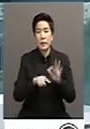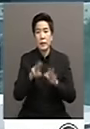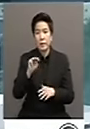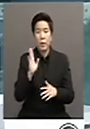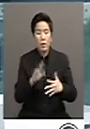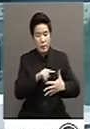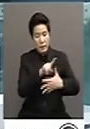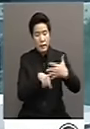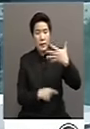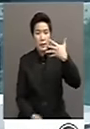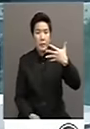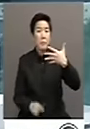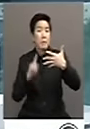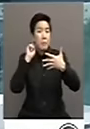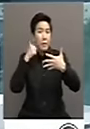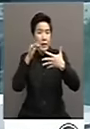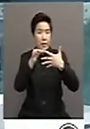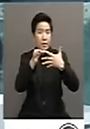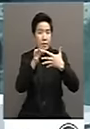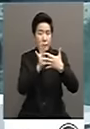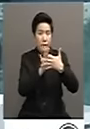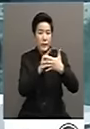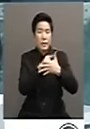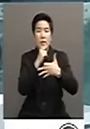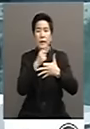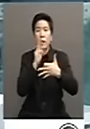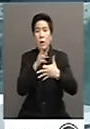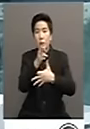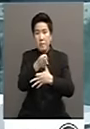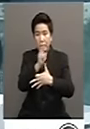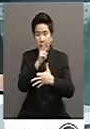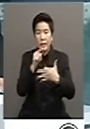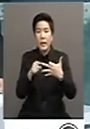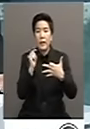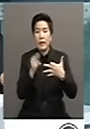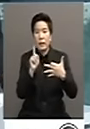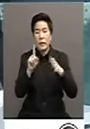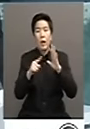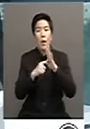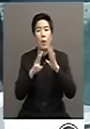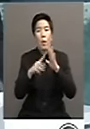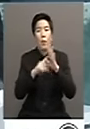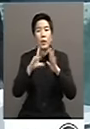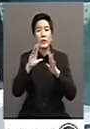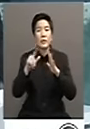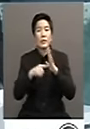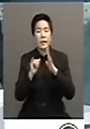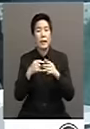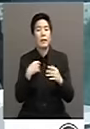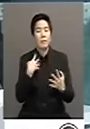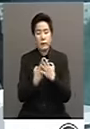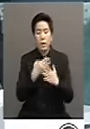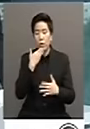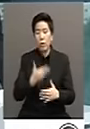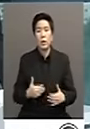5คนด้วยกันแม่ของหมอนิ่มยกฟ้องนายจิรศักดิ์มือปืนนายธวัชชัยที่ขี่รถจักรยานยนต์2คนนี้จำคุกตลอดชีวิต